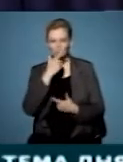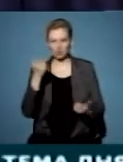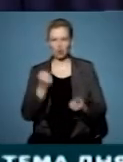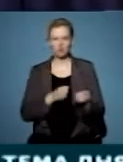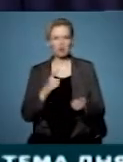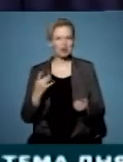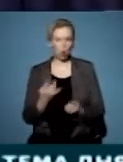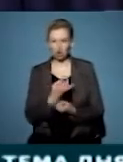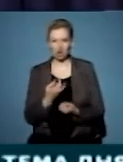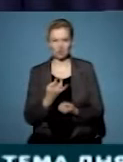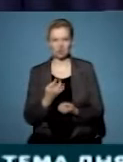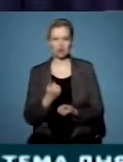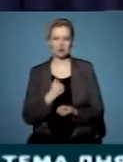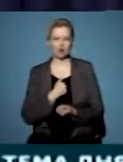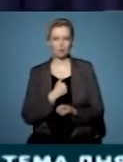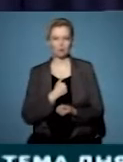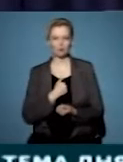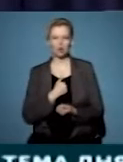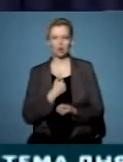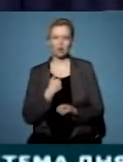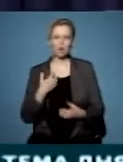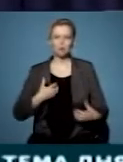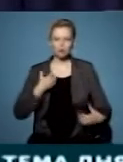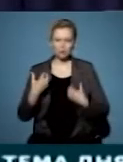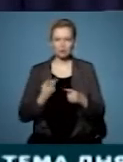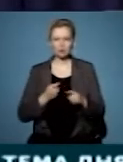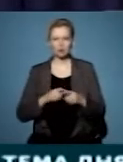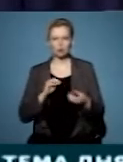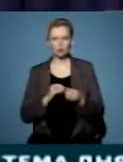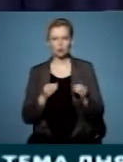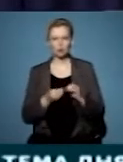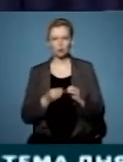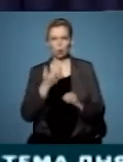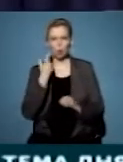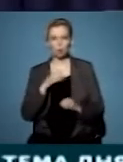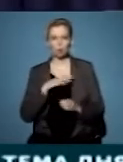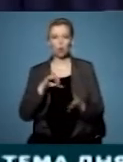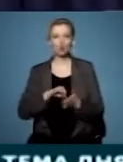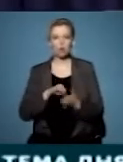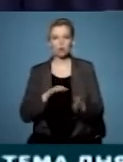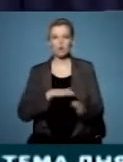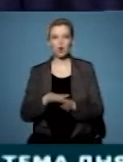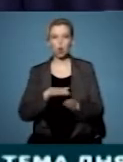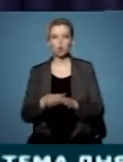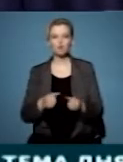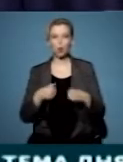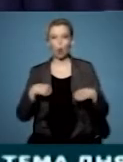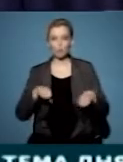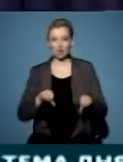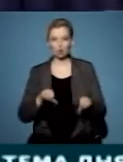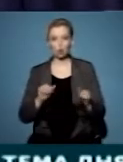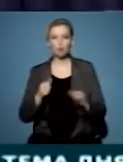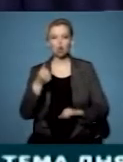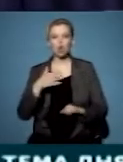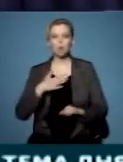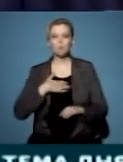разу. І я, ну, якби переймалася цією проблемою, щоб, коли й була і членом виконавчого комітету, і перша